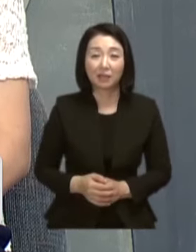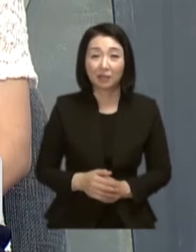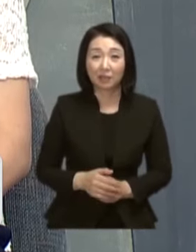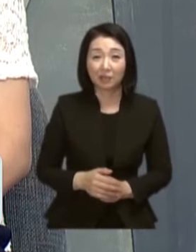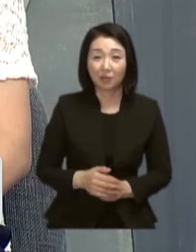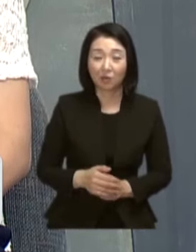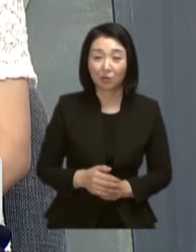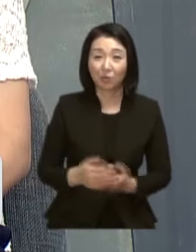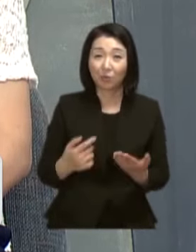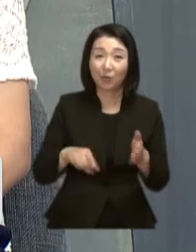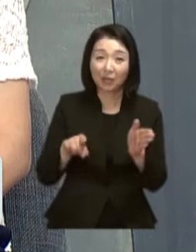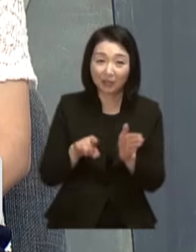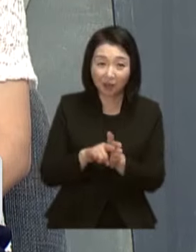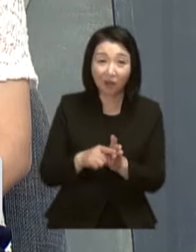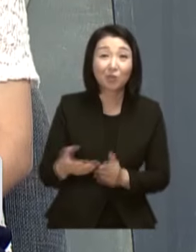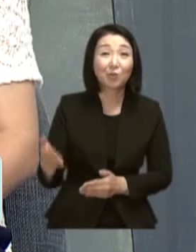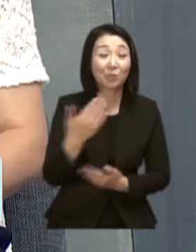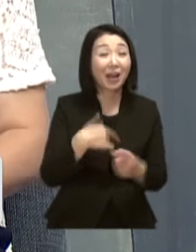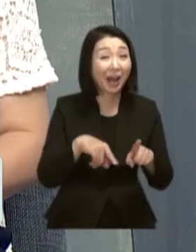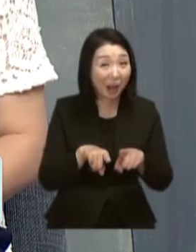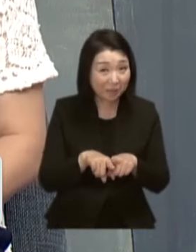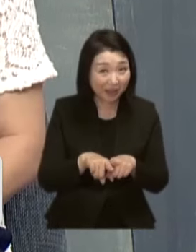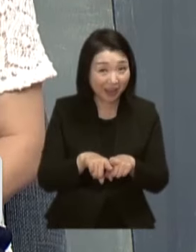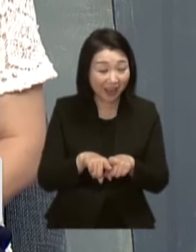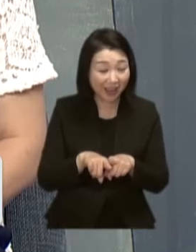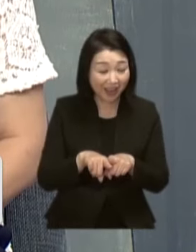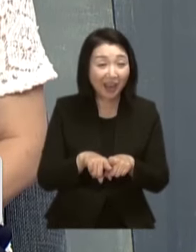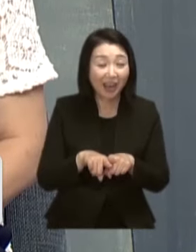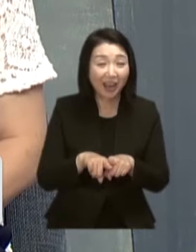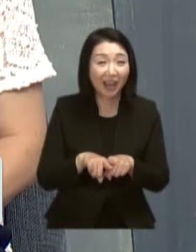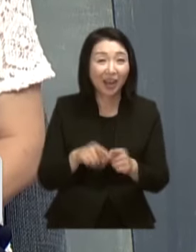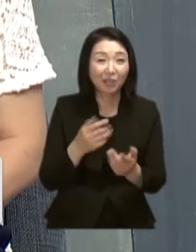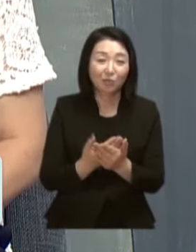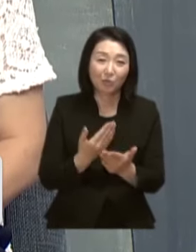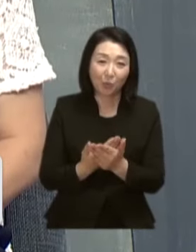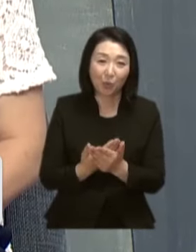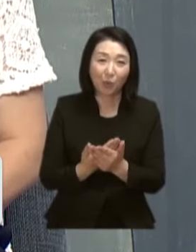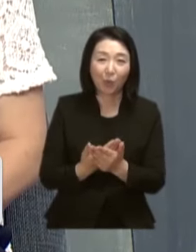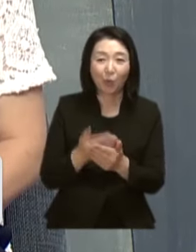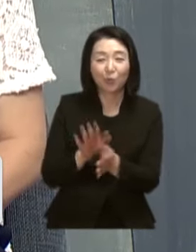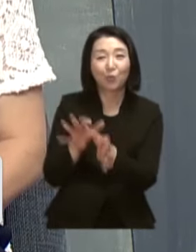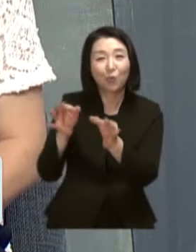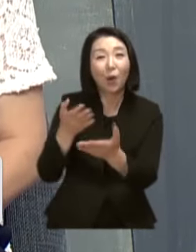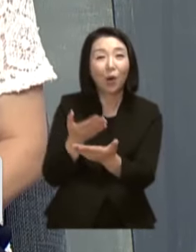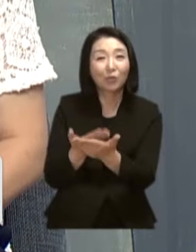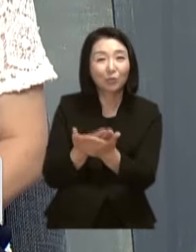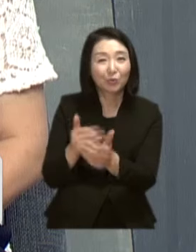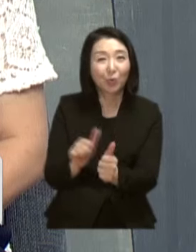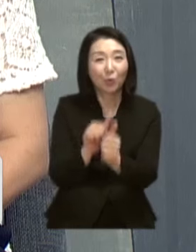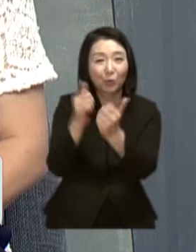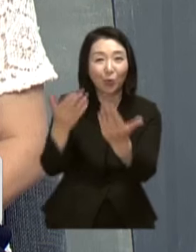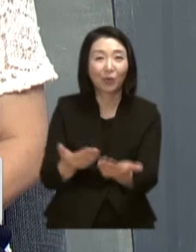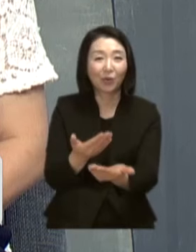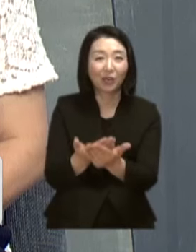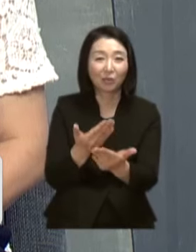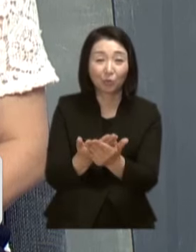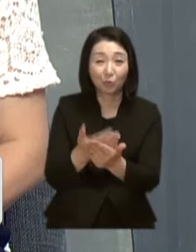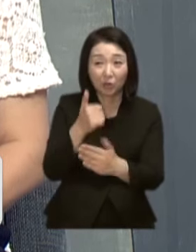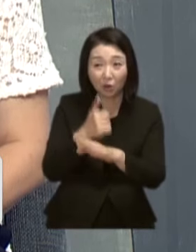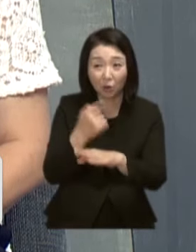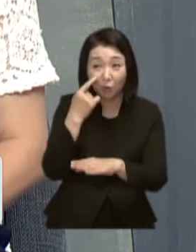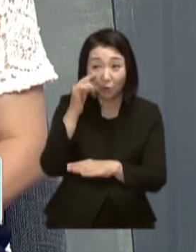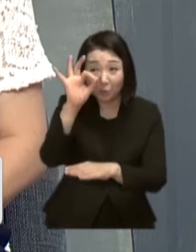우리 시티에서 가족 여러분 함께해 주시고요. 동역해 주시고 후원해 주시고 기도해 주시면 우리는 지금 우리의 눈으로 결과를 보지